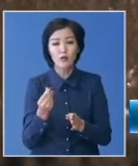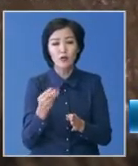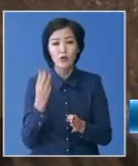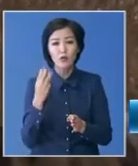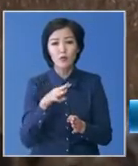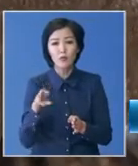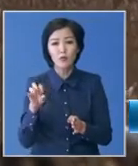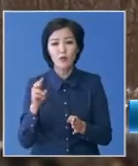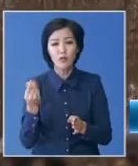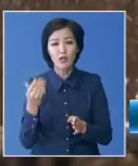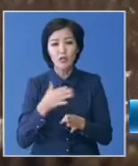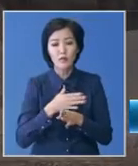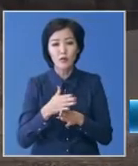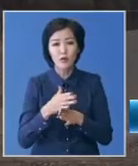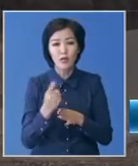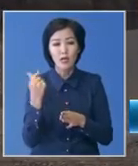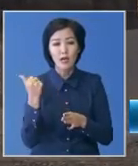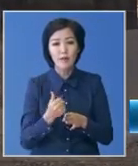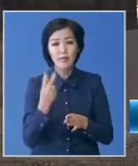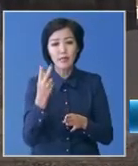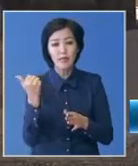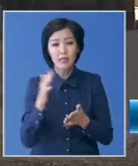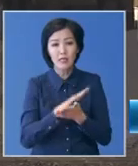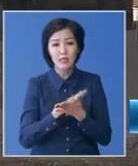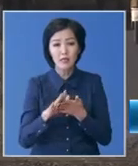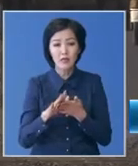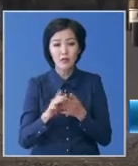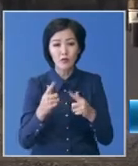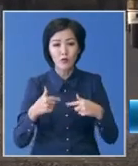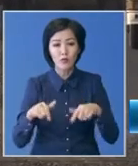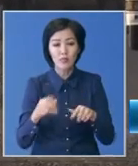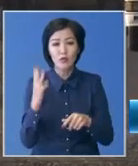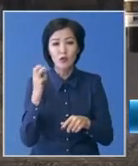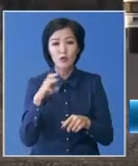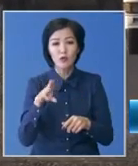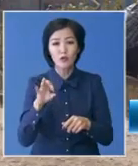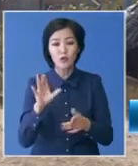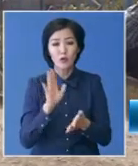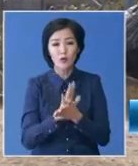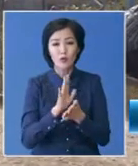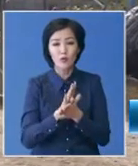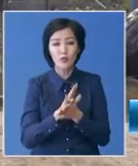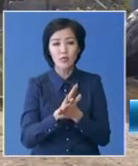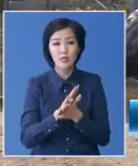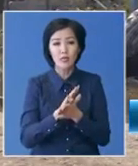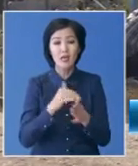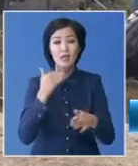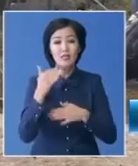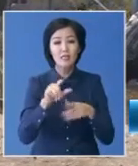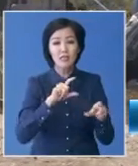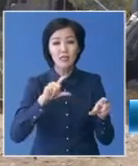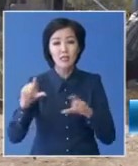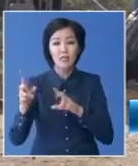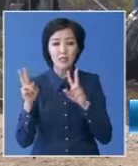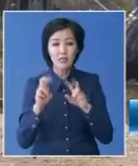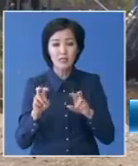теңгеден астам қаражат бөлінді. Аптасына екі рет сенбіліктер ұйымдастырылып, 300 тоннадан аса күл қоқыс сыртқа шығарылған. Жалпы тексеріс